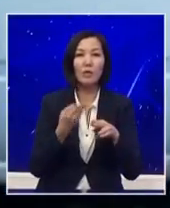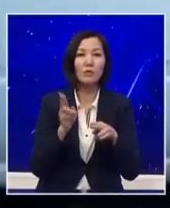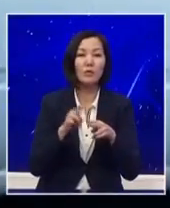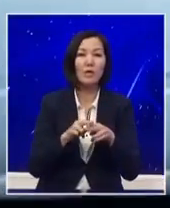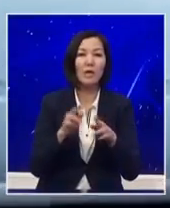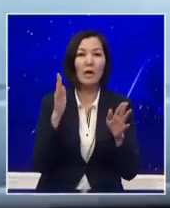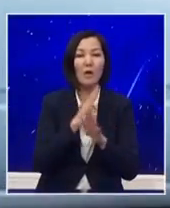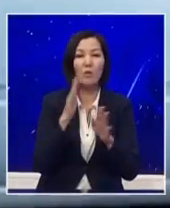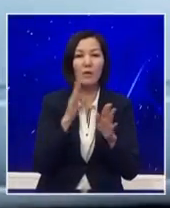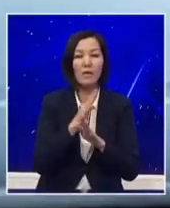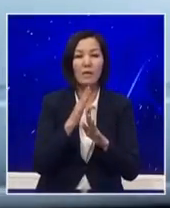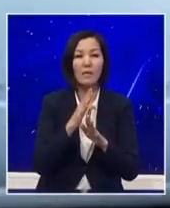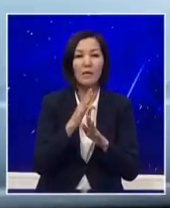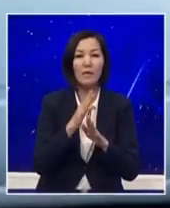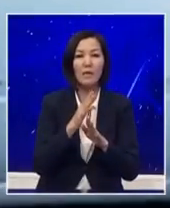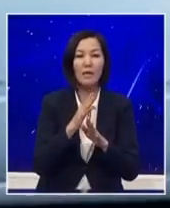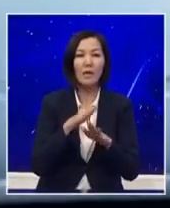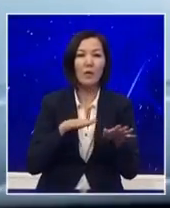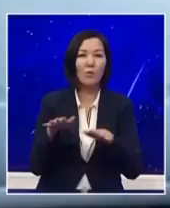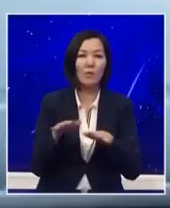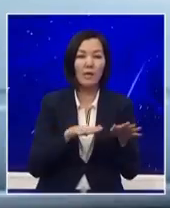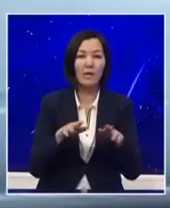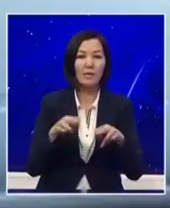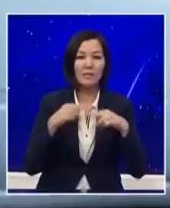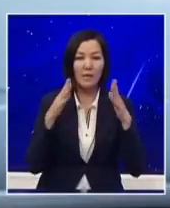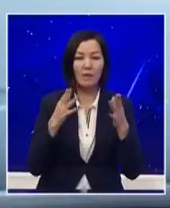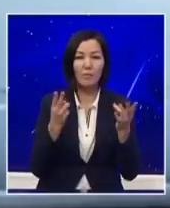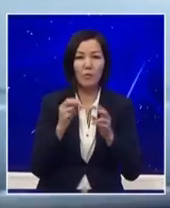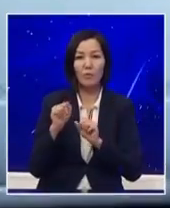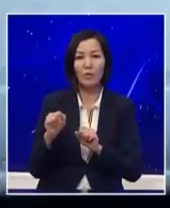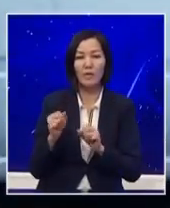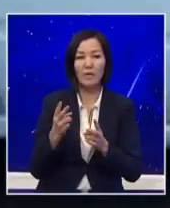ауа райының қолайсыздығы мен көктайғақ кезінде сақ болу керек дейді.